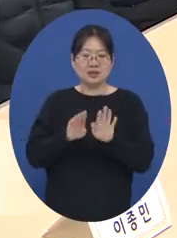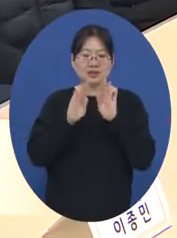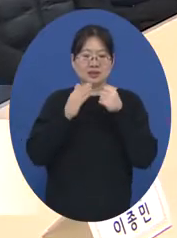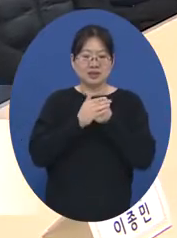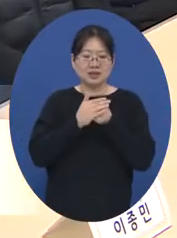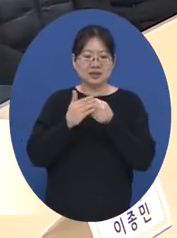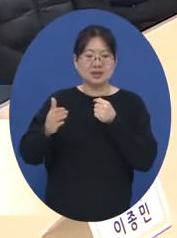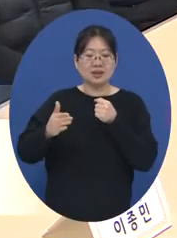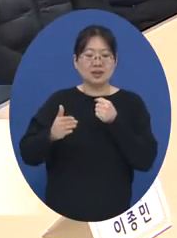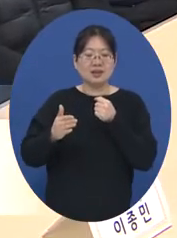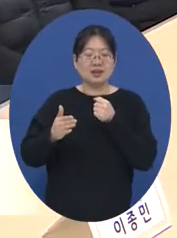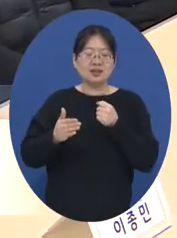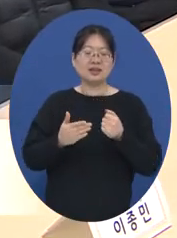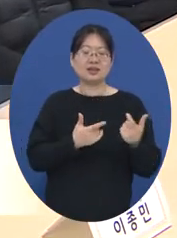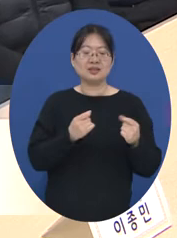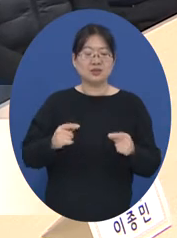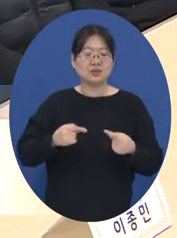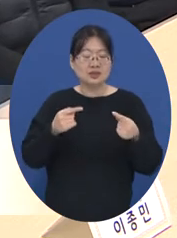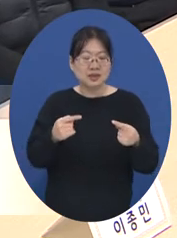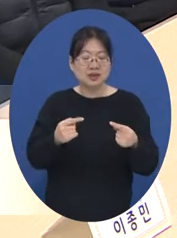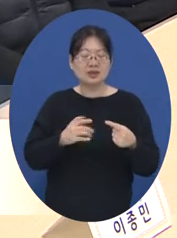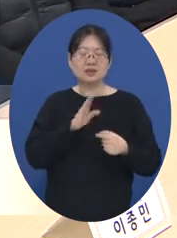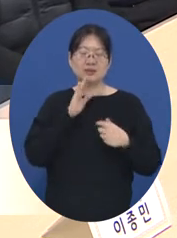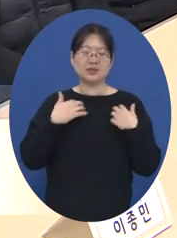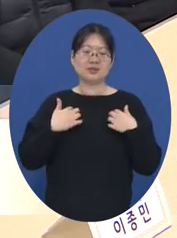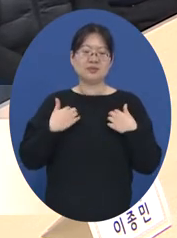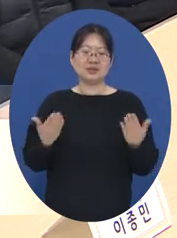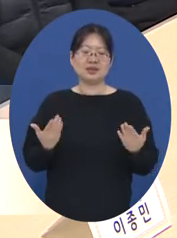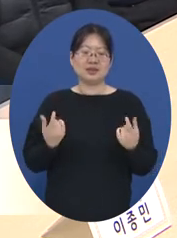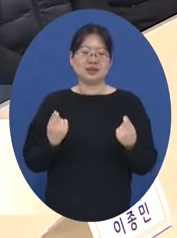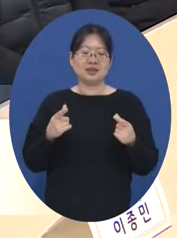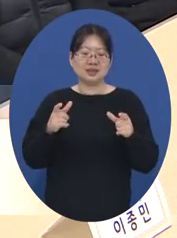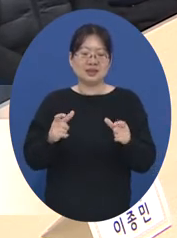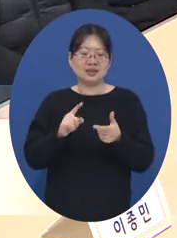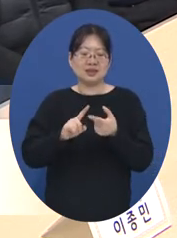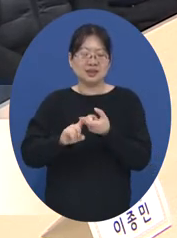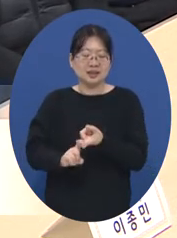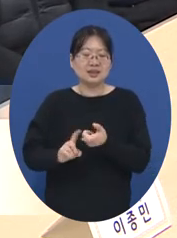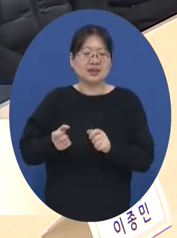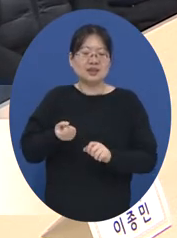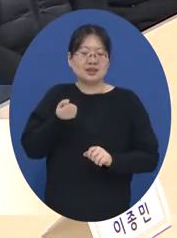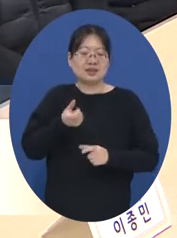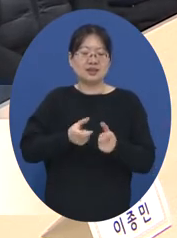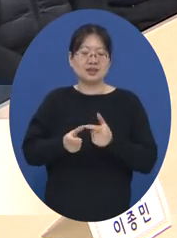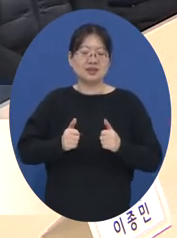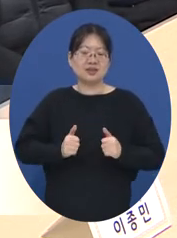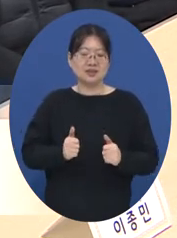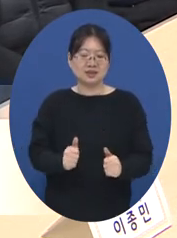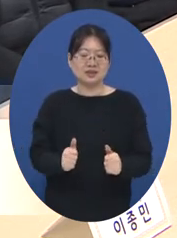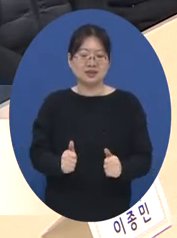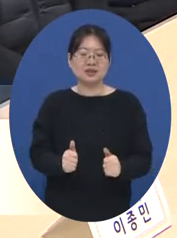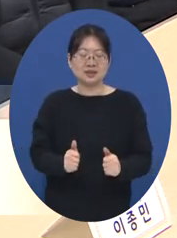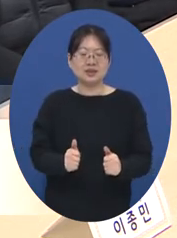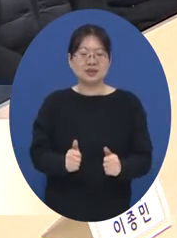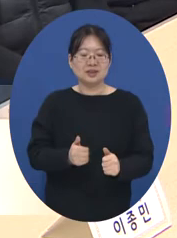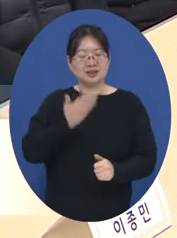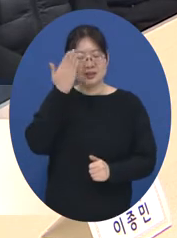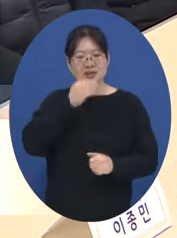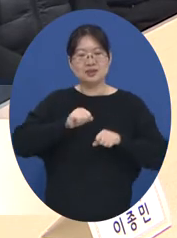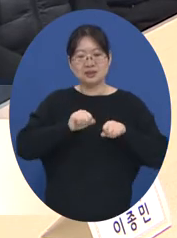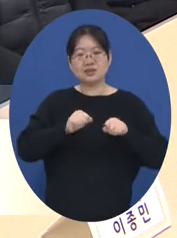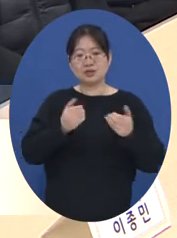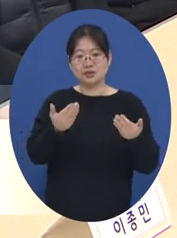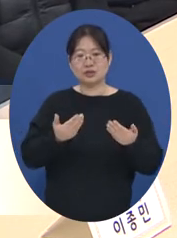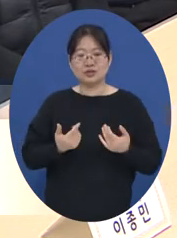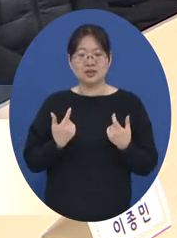같이 이렇게 동참한다라는 것은 기쁜 일이고, 이 지역에 대한 관심을 가지고 그래도 더 열심히 방역도